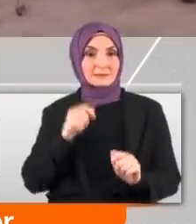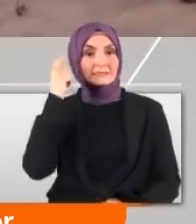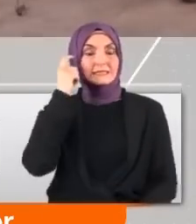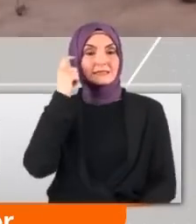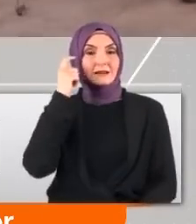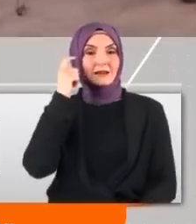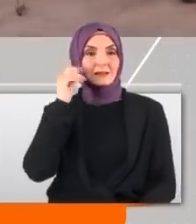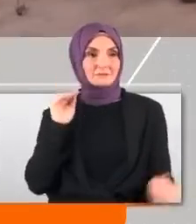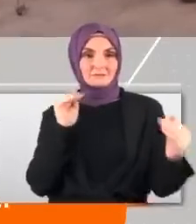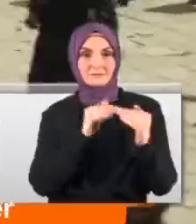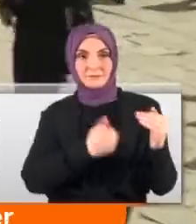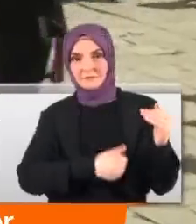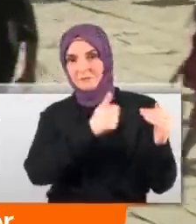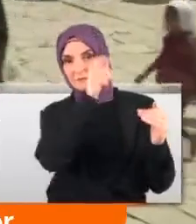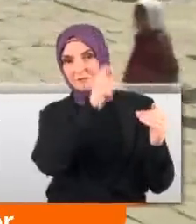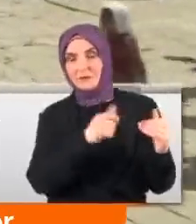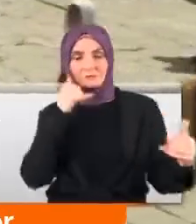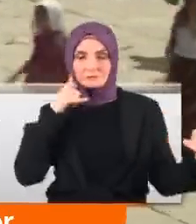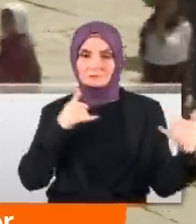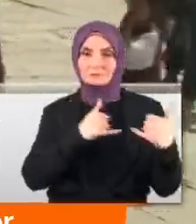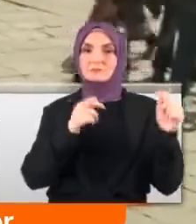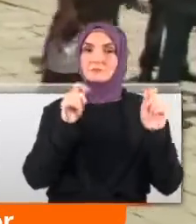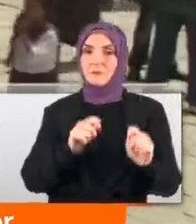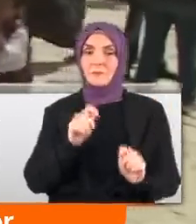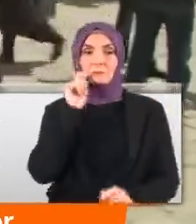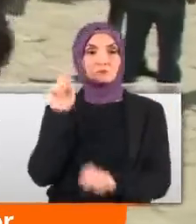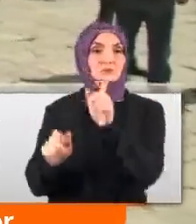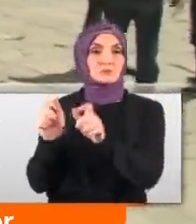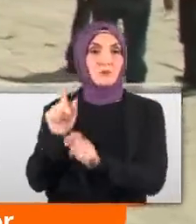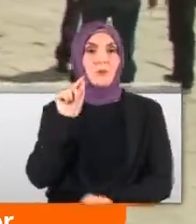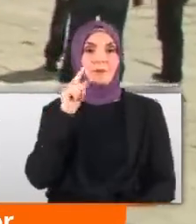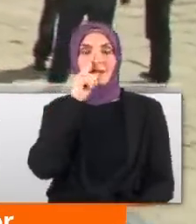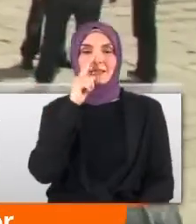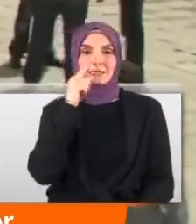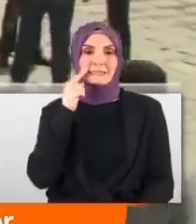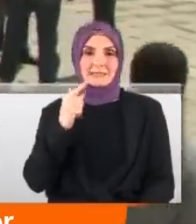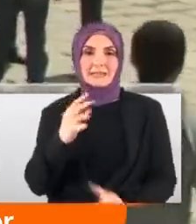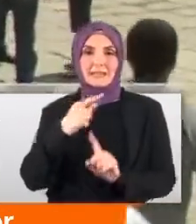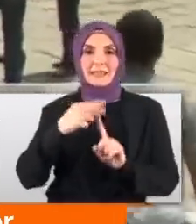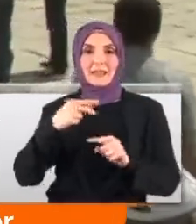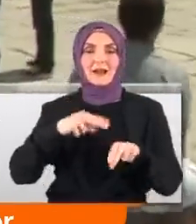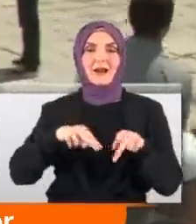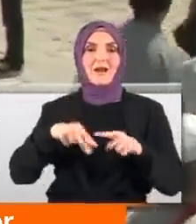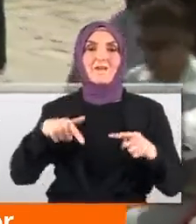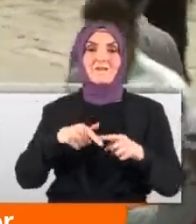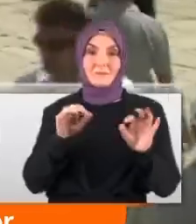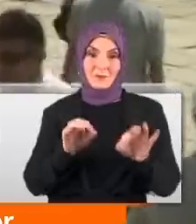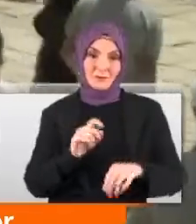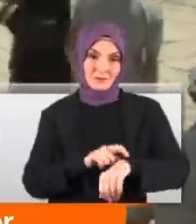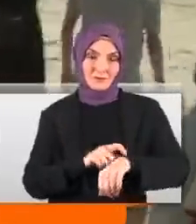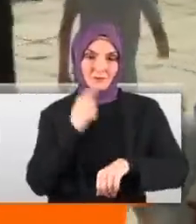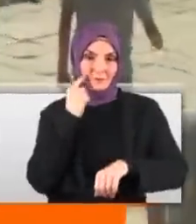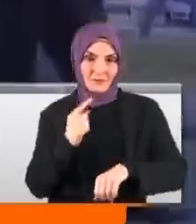daha aradı. Müslümanların 11 Nisan'da başlayacak itikaf döneminde sorunsuz ibadet edebilmeleri için önlem